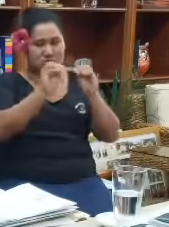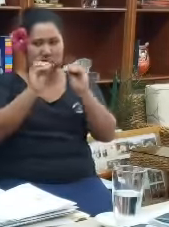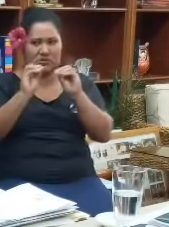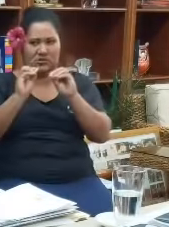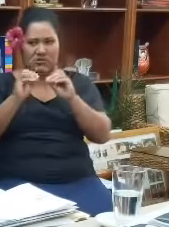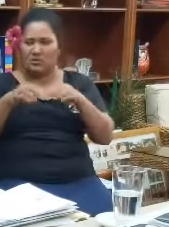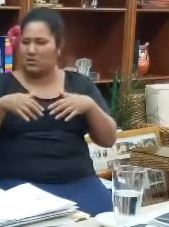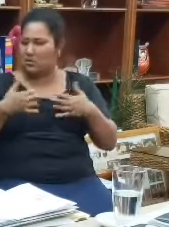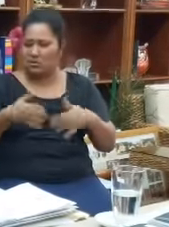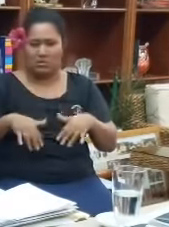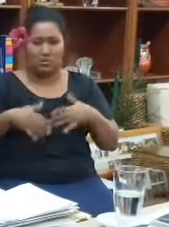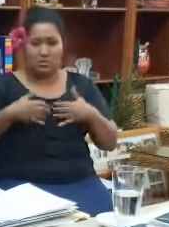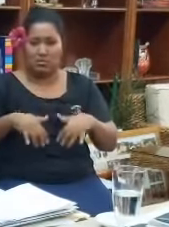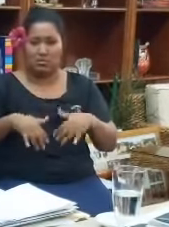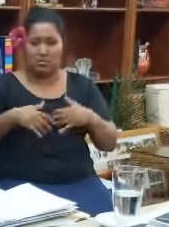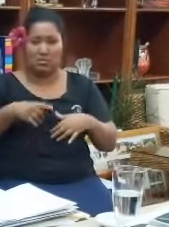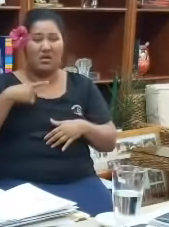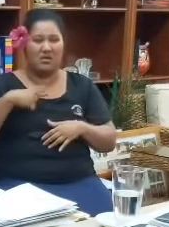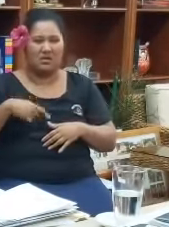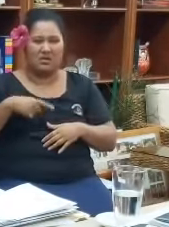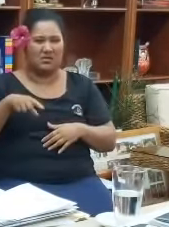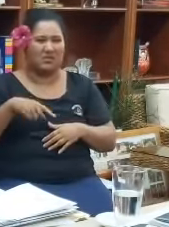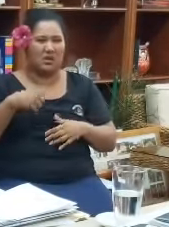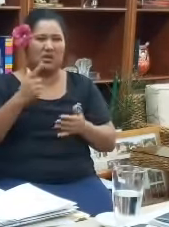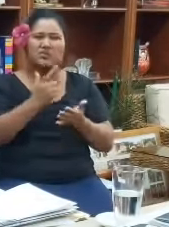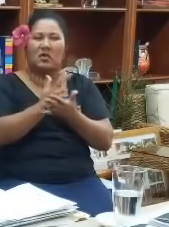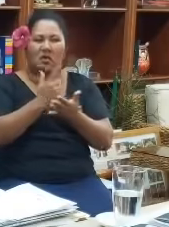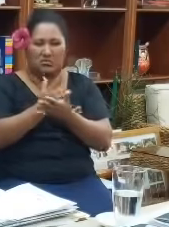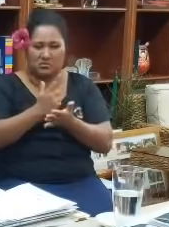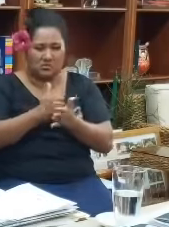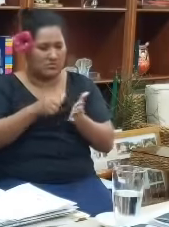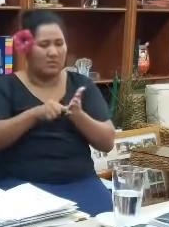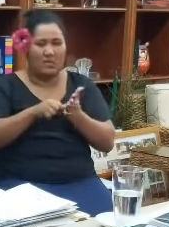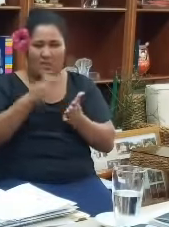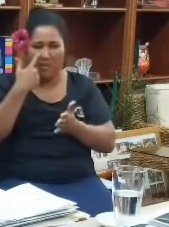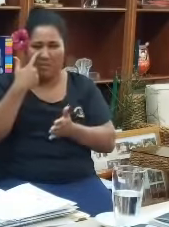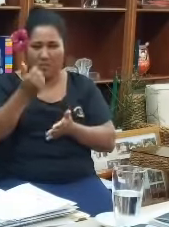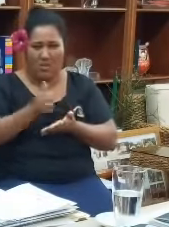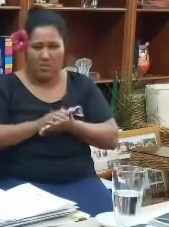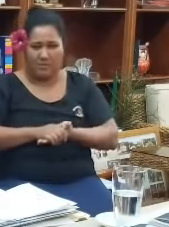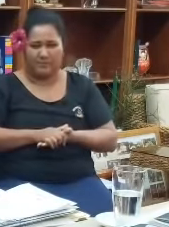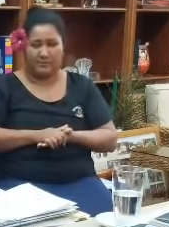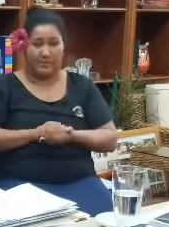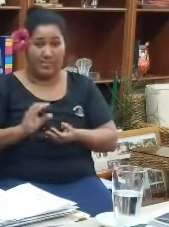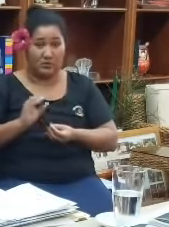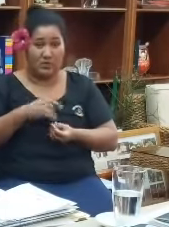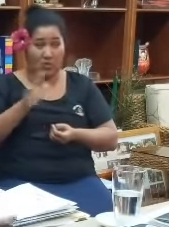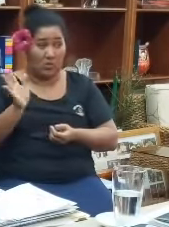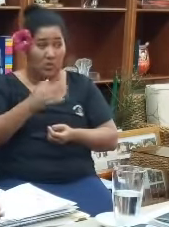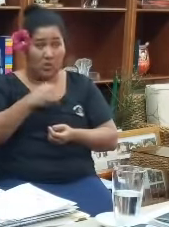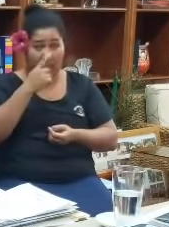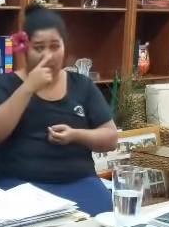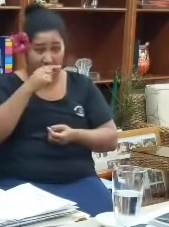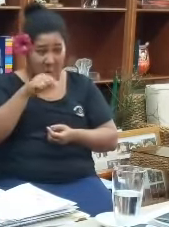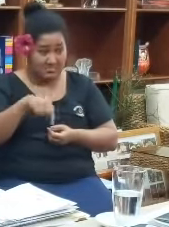Kau kia le mea. La ngai milio ngea i tangata. O kan ka umala ini. Ala